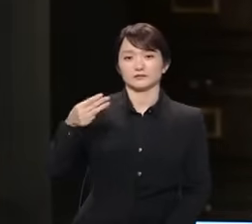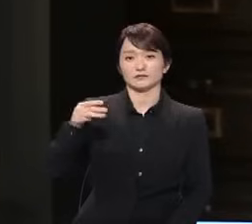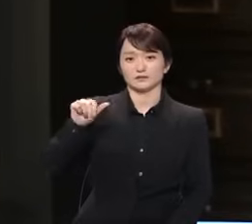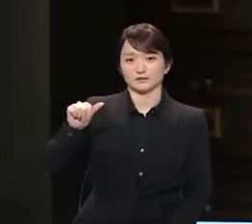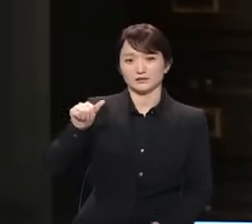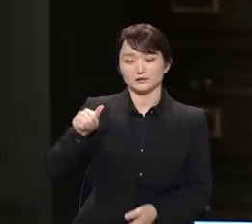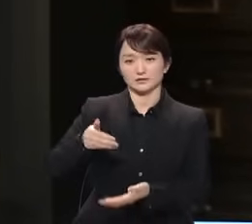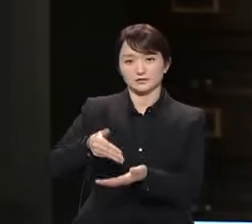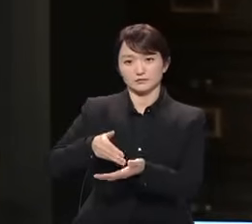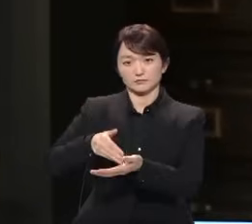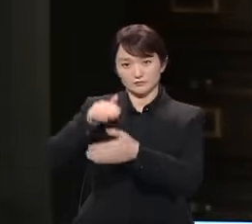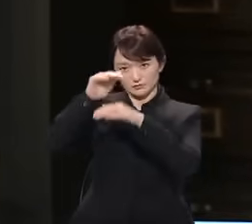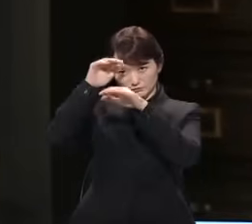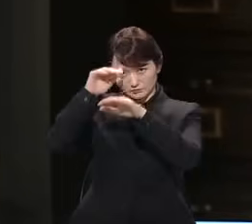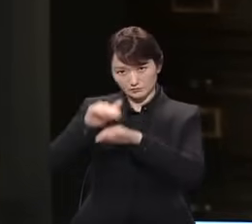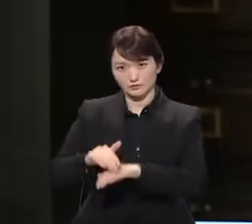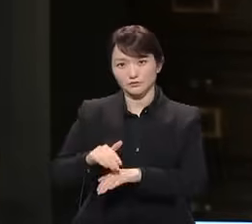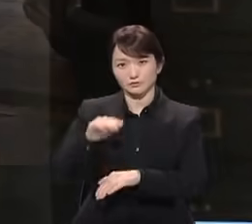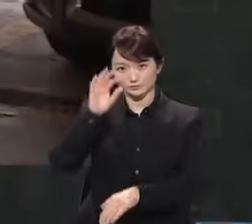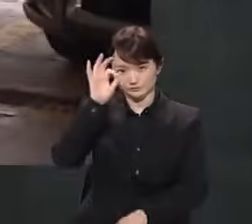내용부터 좀 보고 가시죠.